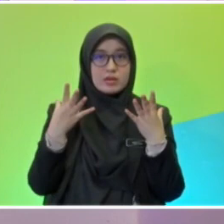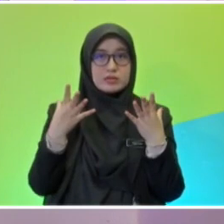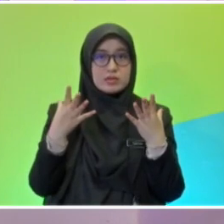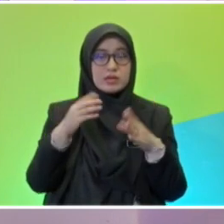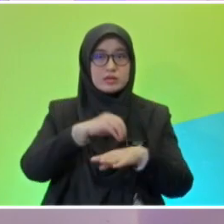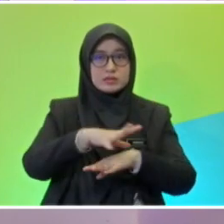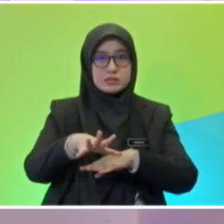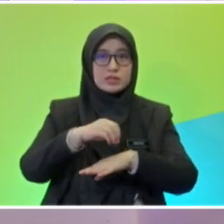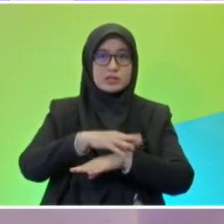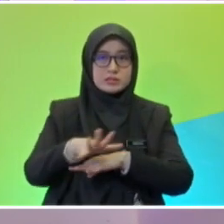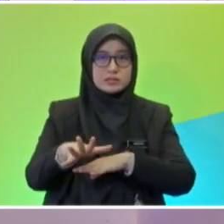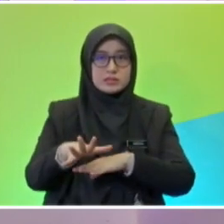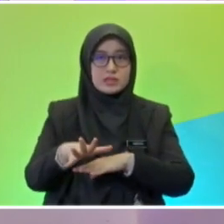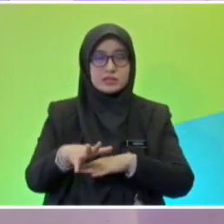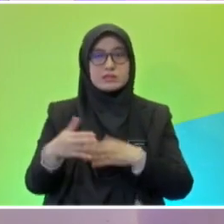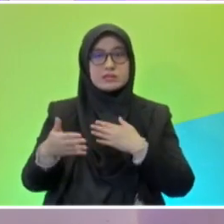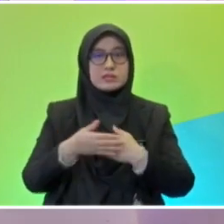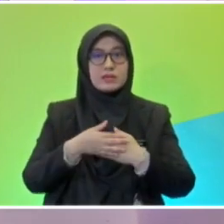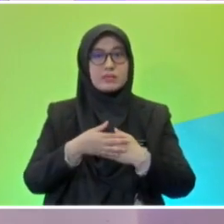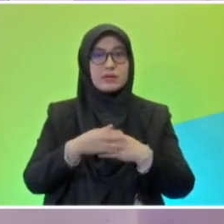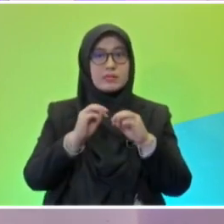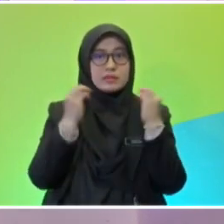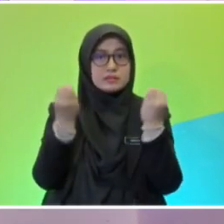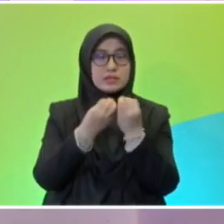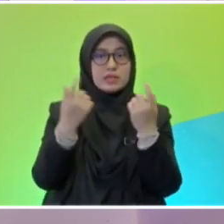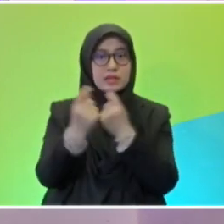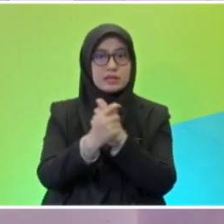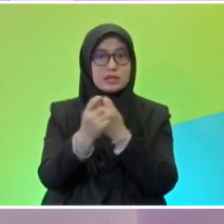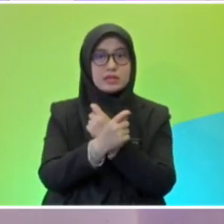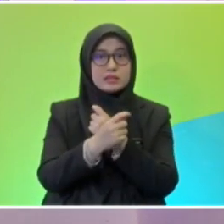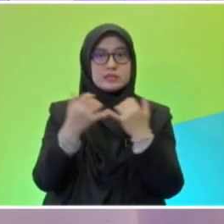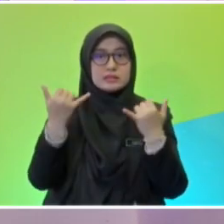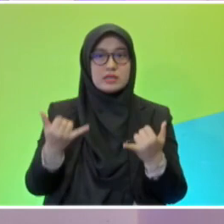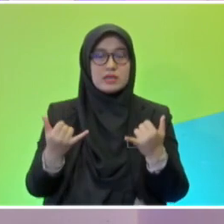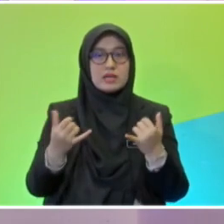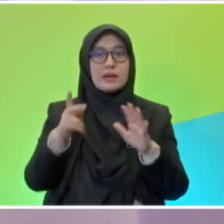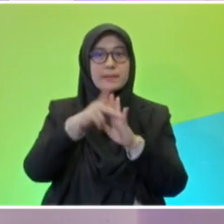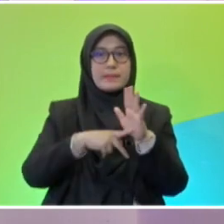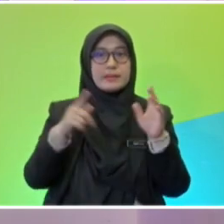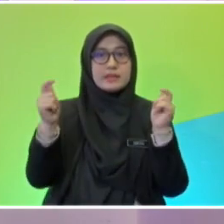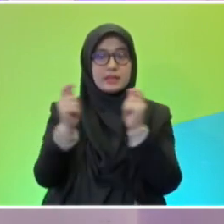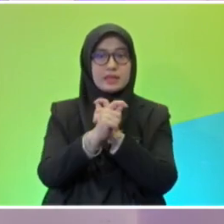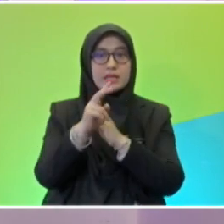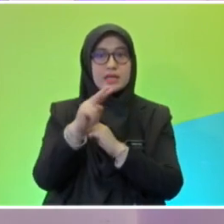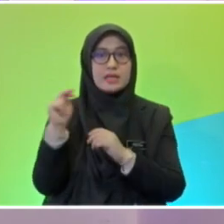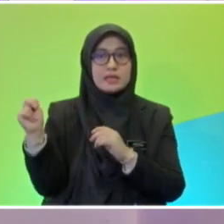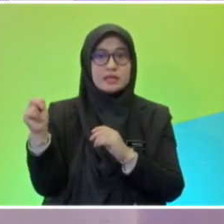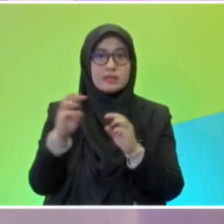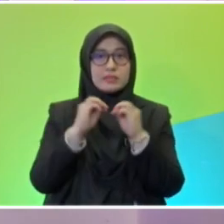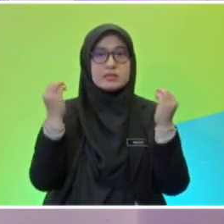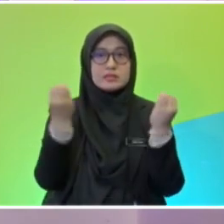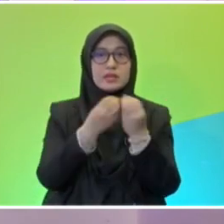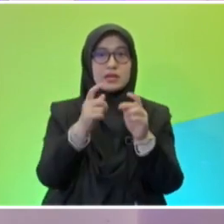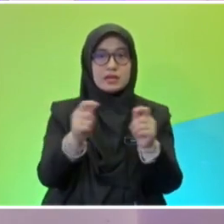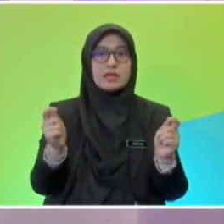penentangan dilakukan baik kita penentangan terhadap masyarakat setempat dan kita tidak fokus kepada tadi sebab kekuatan dan